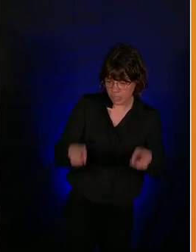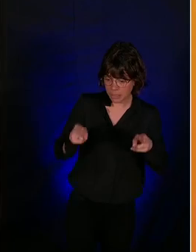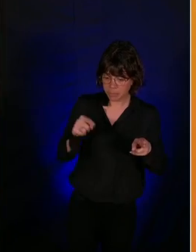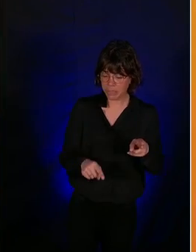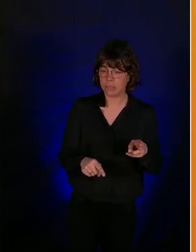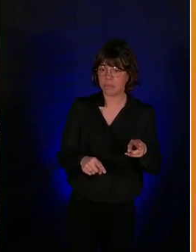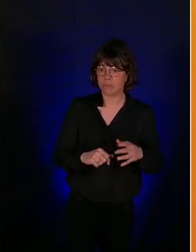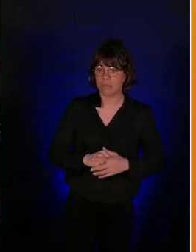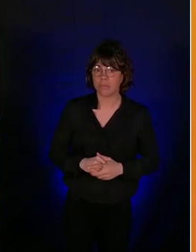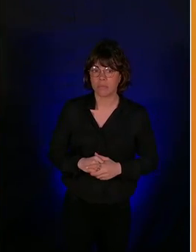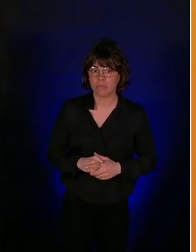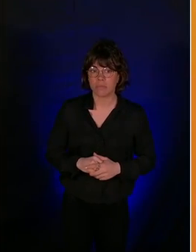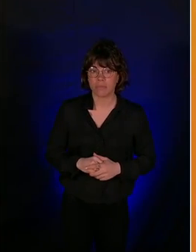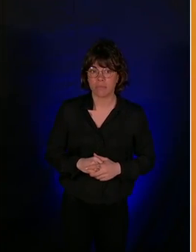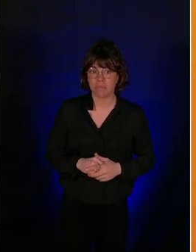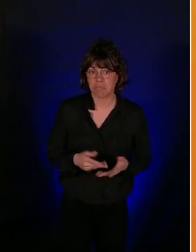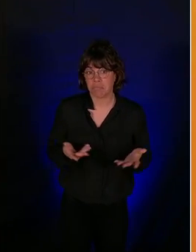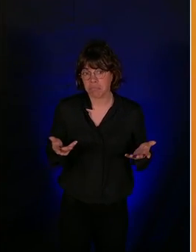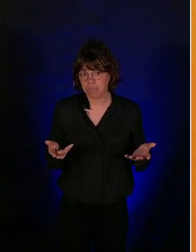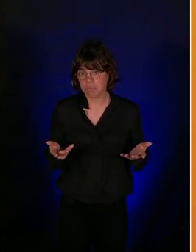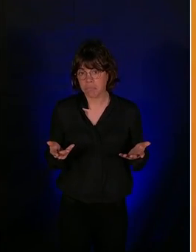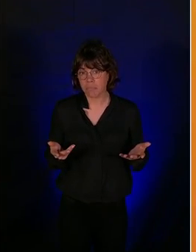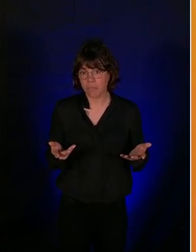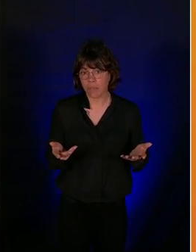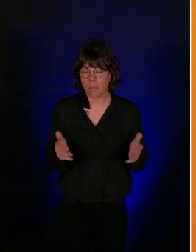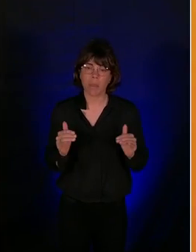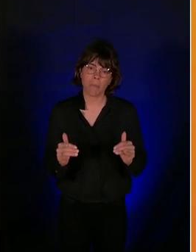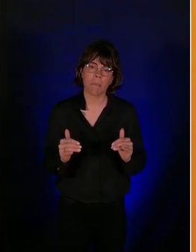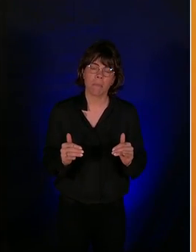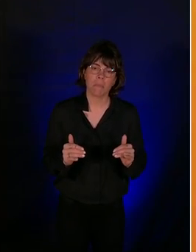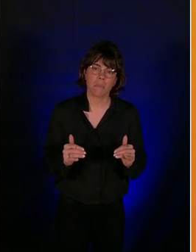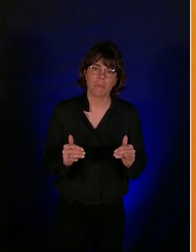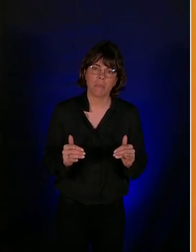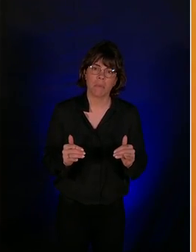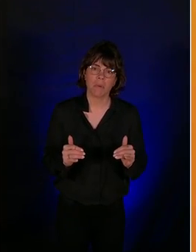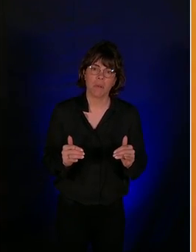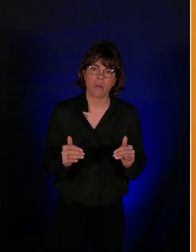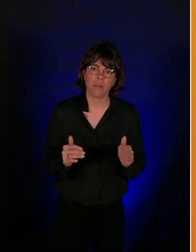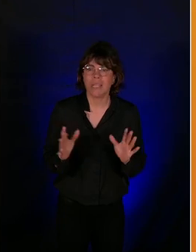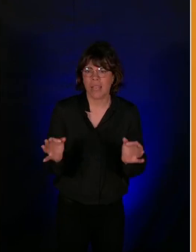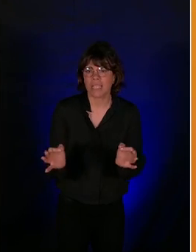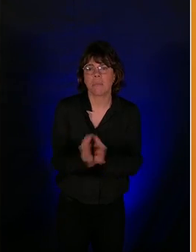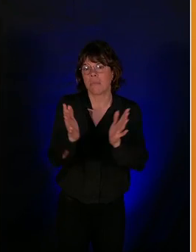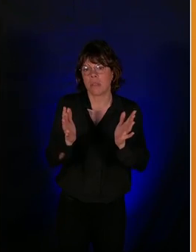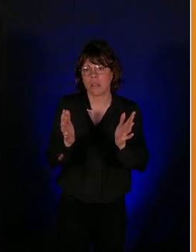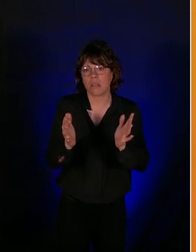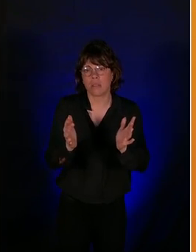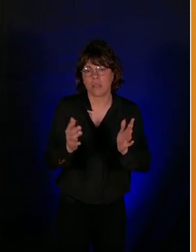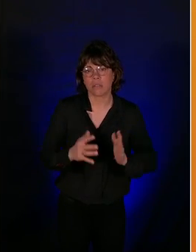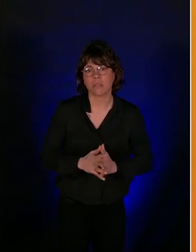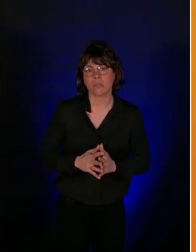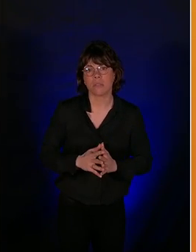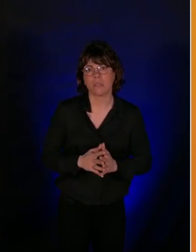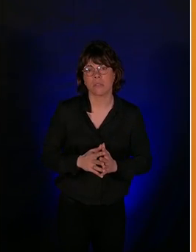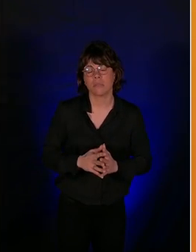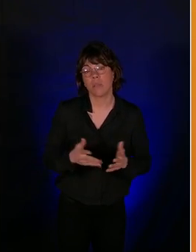exemple mais euh je mais malgré tout he mais c'est vraiment exceptionnel mais je pense que la